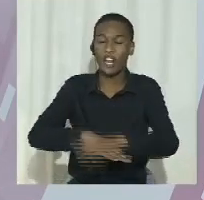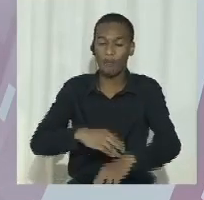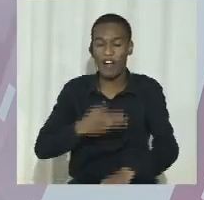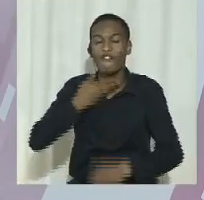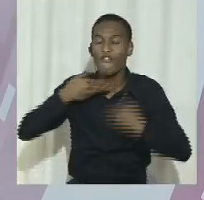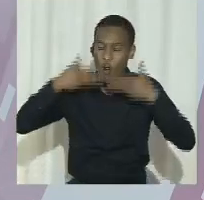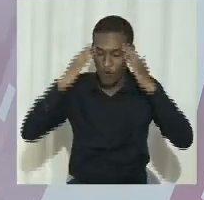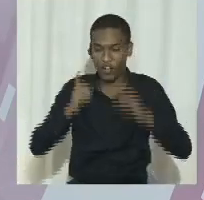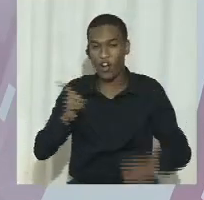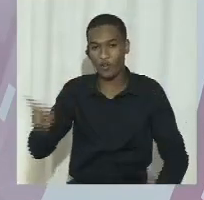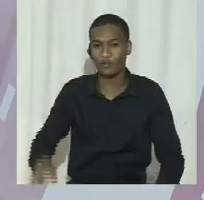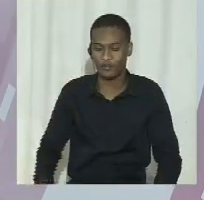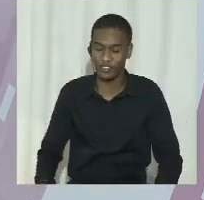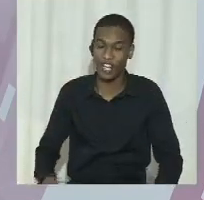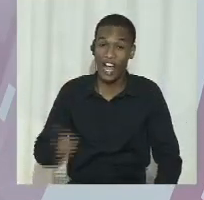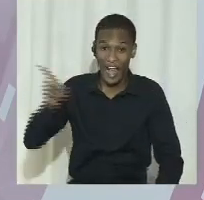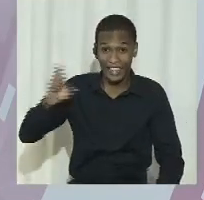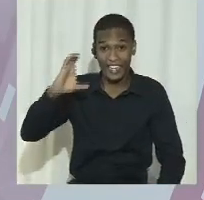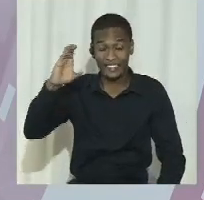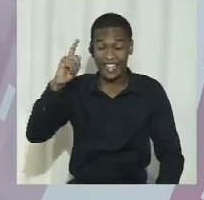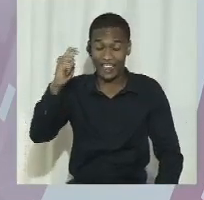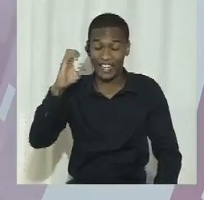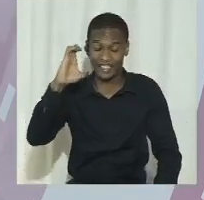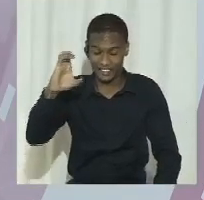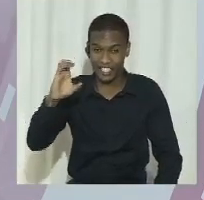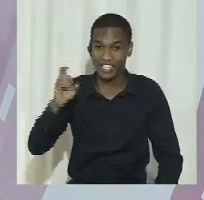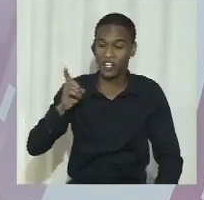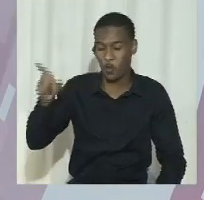CTC na hoe centre de traitement covid zay